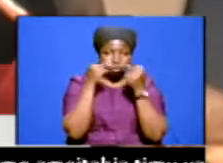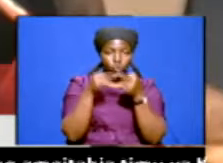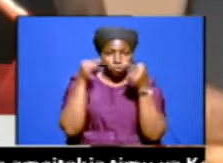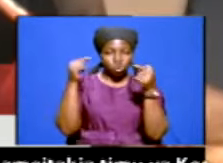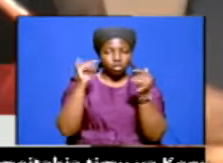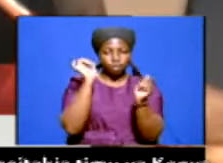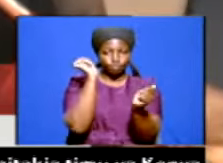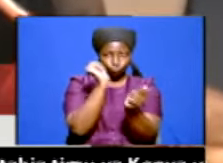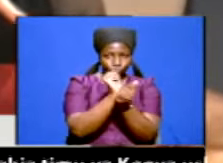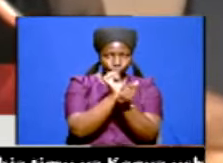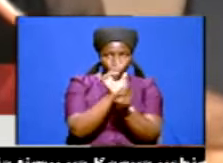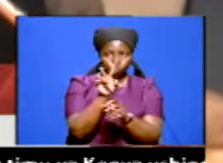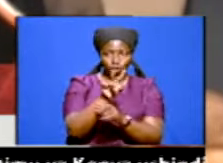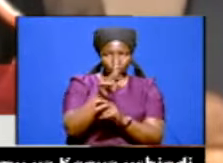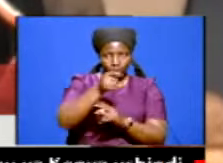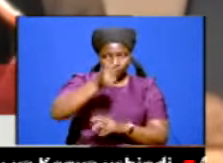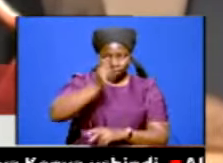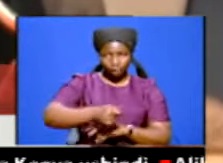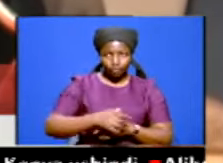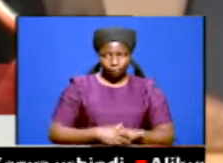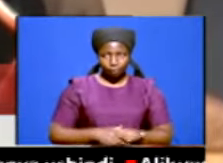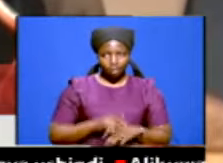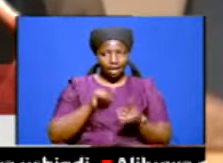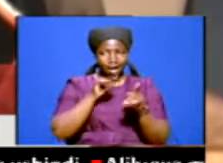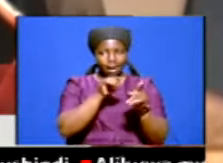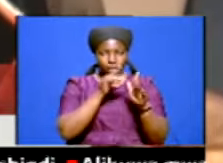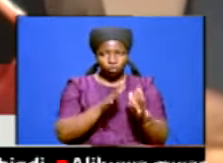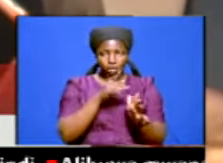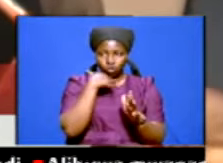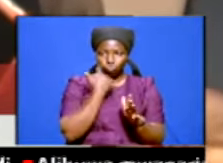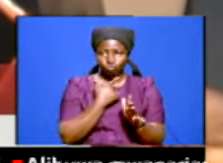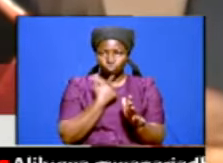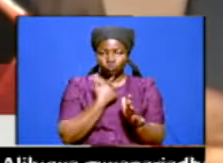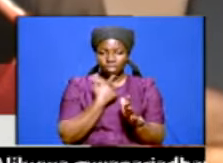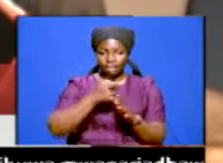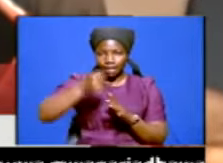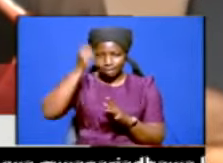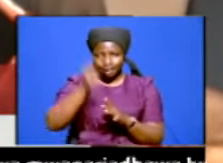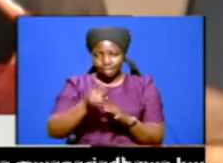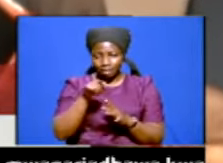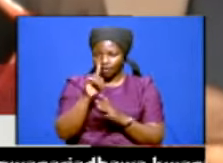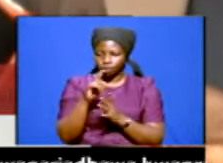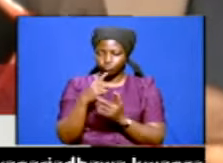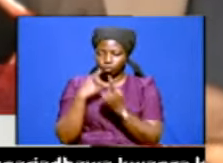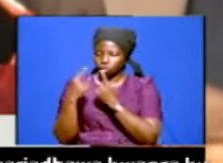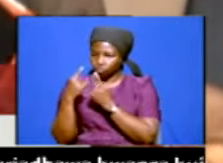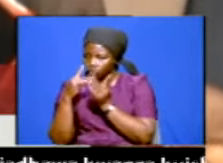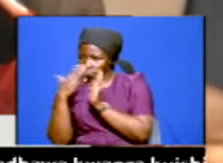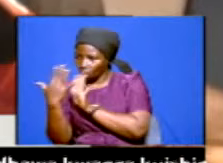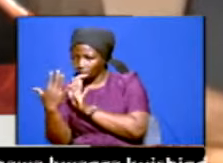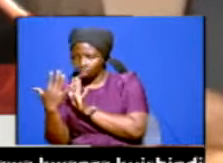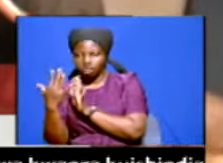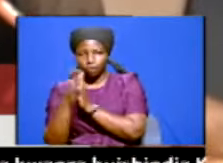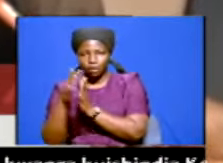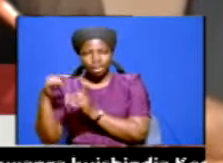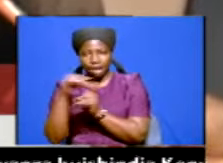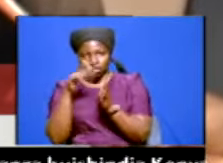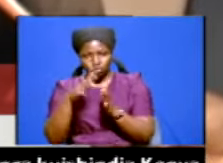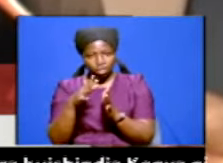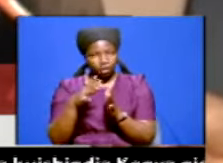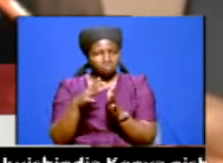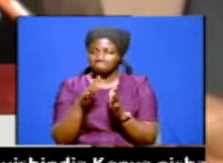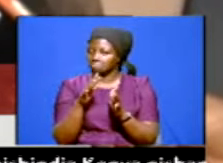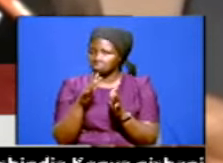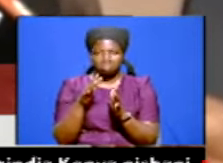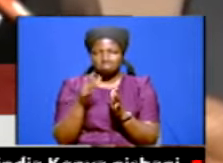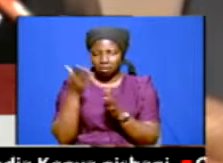wawili. Who are the accusers? Did the judges face the accusers? The accusers were not present. There is no statement.